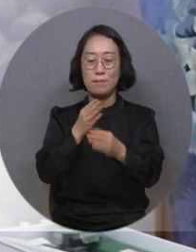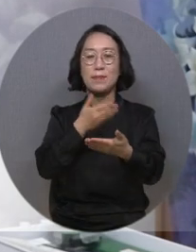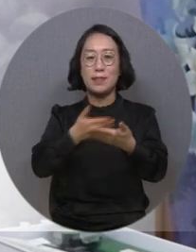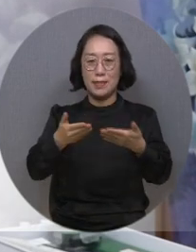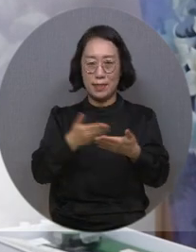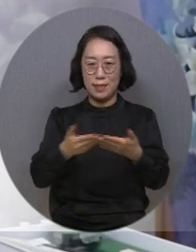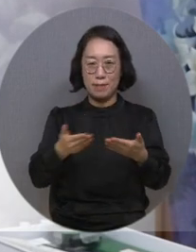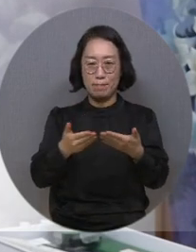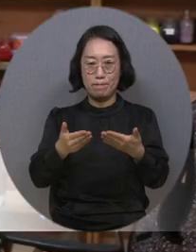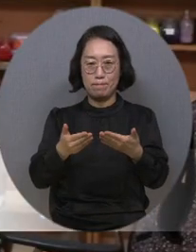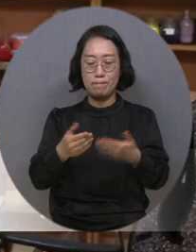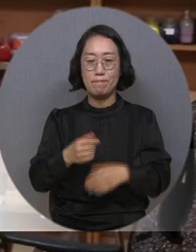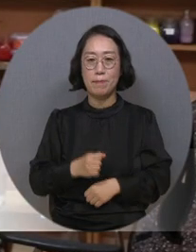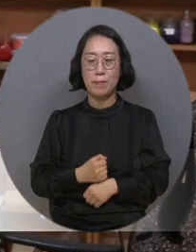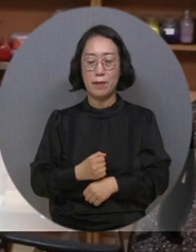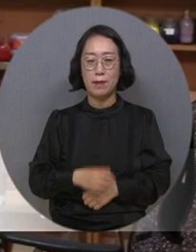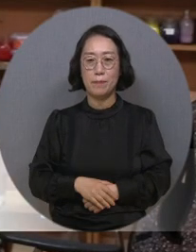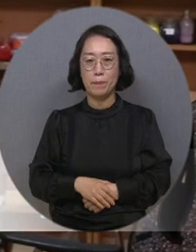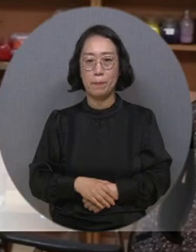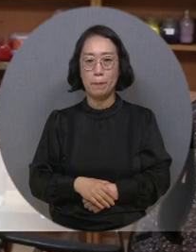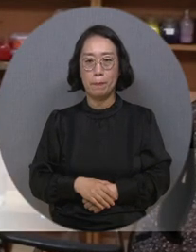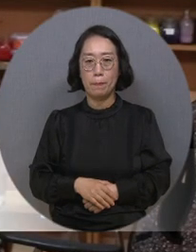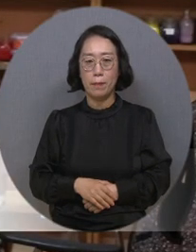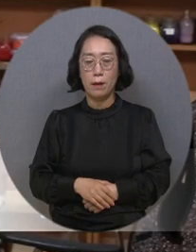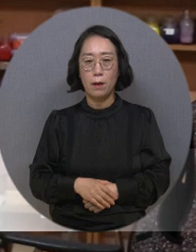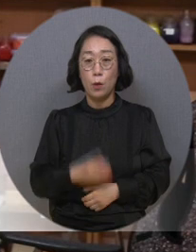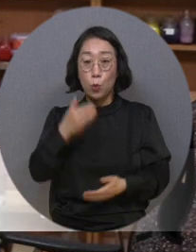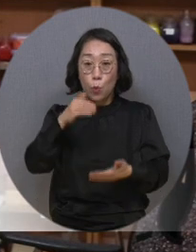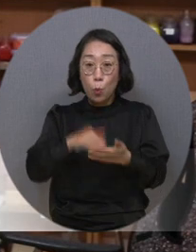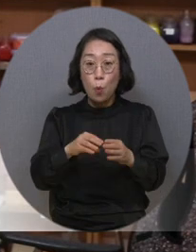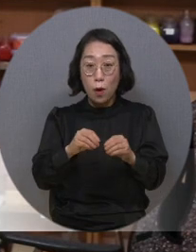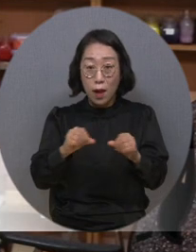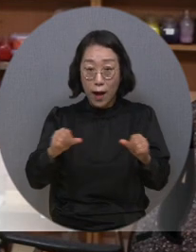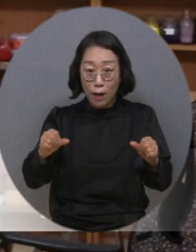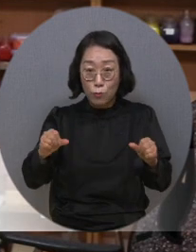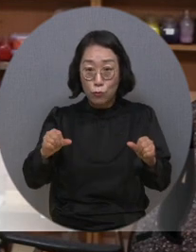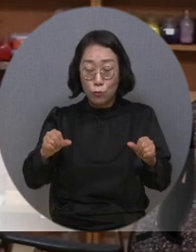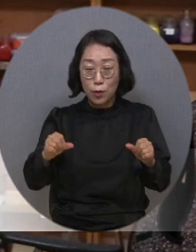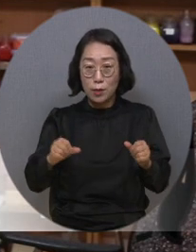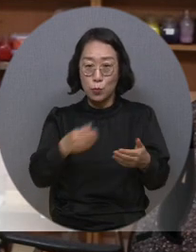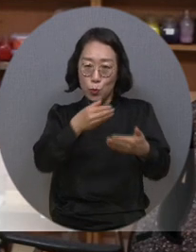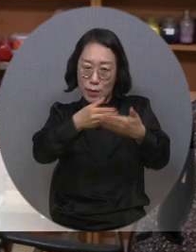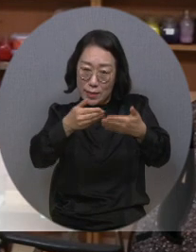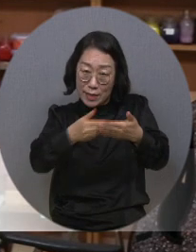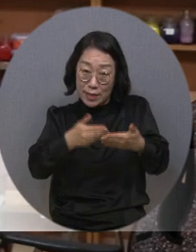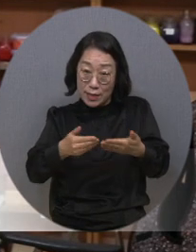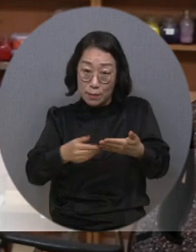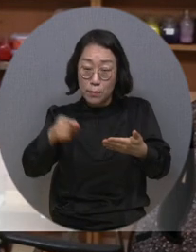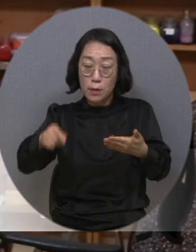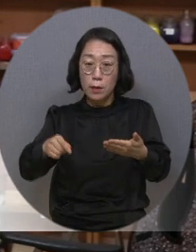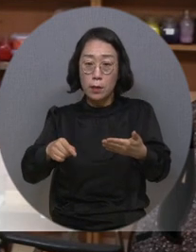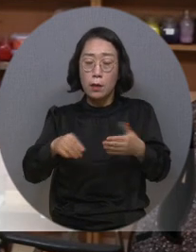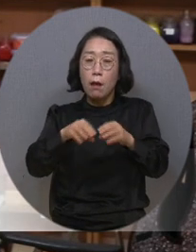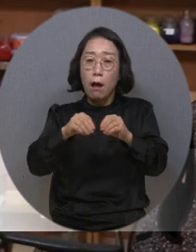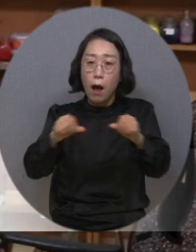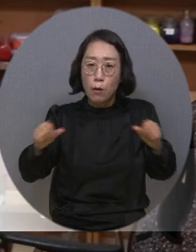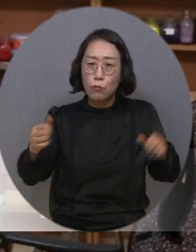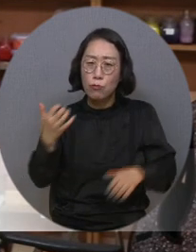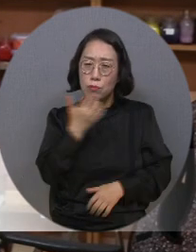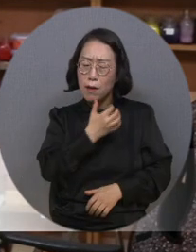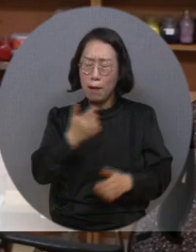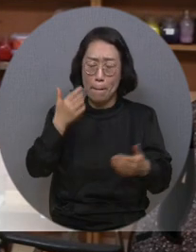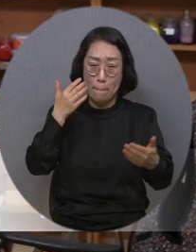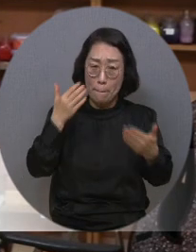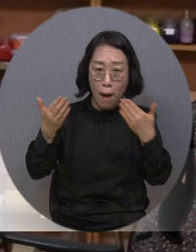하게 됩니다. 주로 석채를 이용해서 작품을 하게 되는데, 이 석채는 색이 너무나